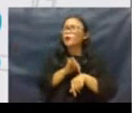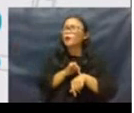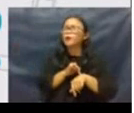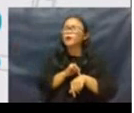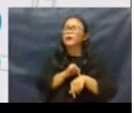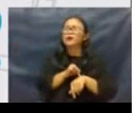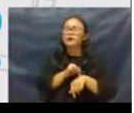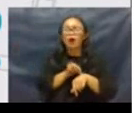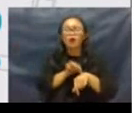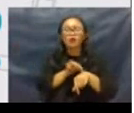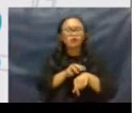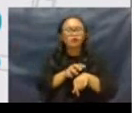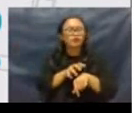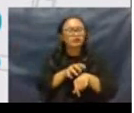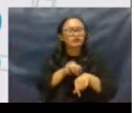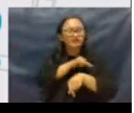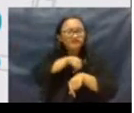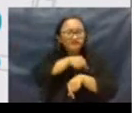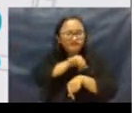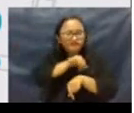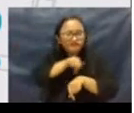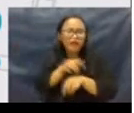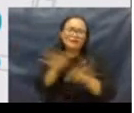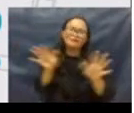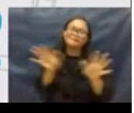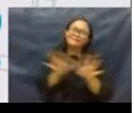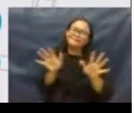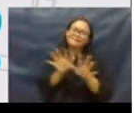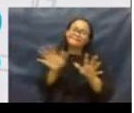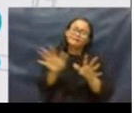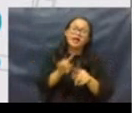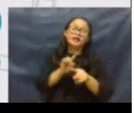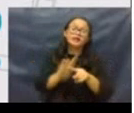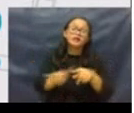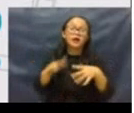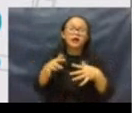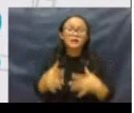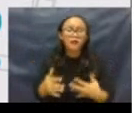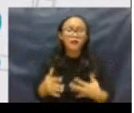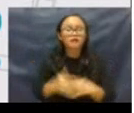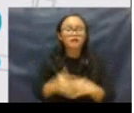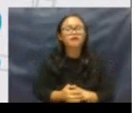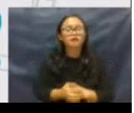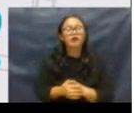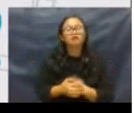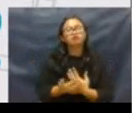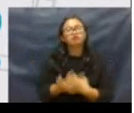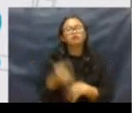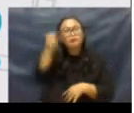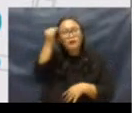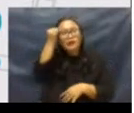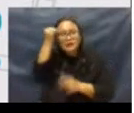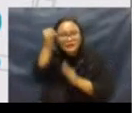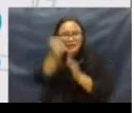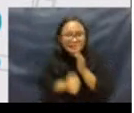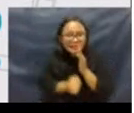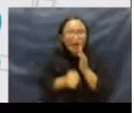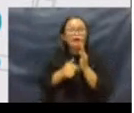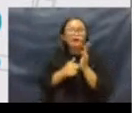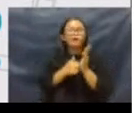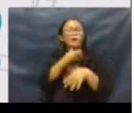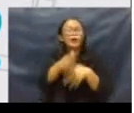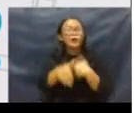banyak. Tepatnya malah bisa saja proses berpikir kritisnya itu nanti